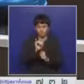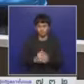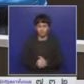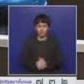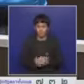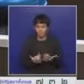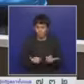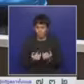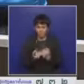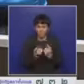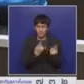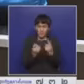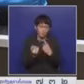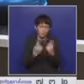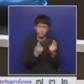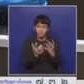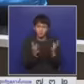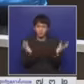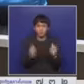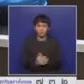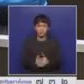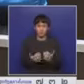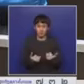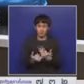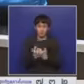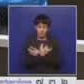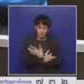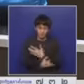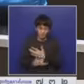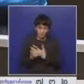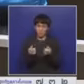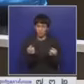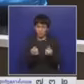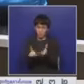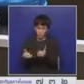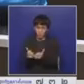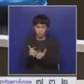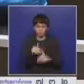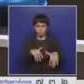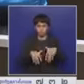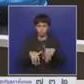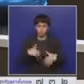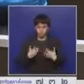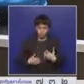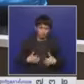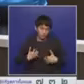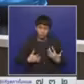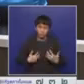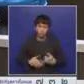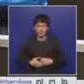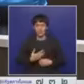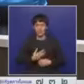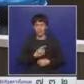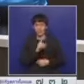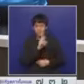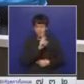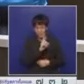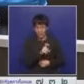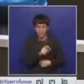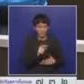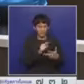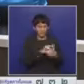คำถามมากมายปัญหาที่ประเทศเผชิญประชาชนเดือดร้อนผมขอถามท่านประธานครับมันมีแค่